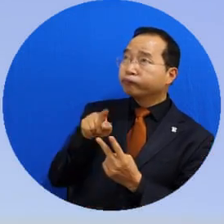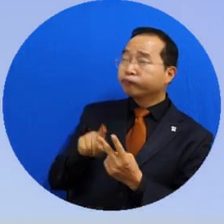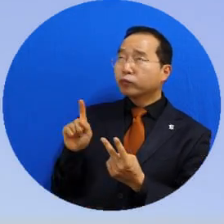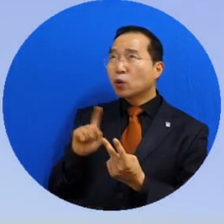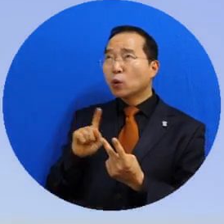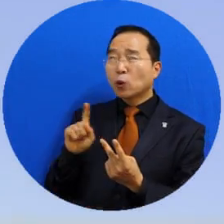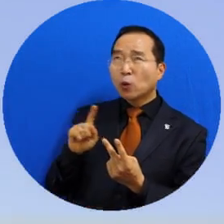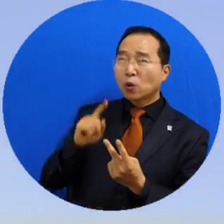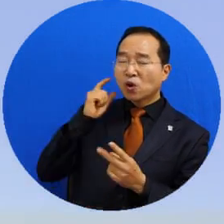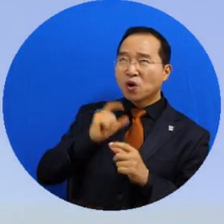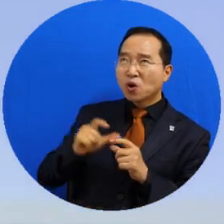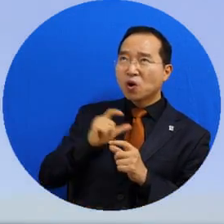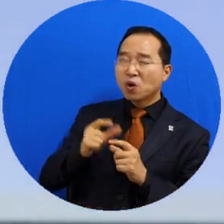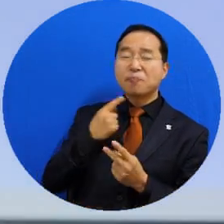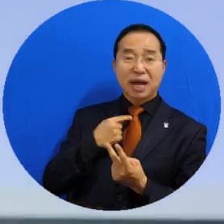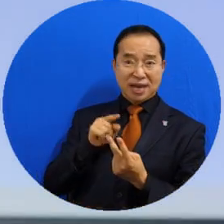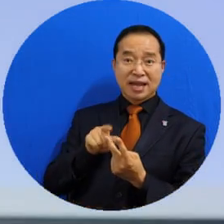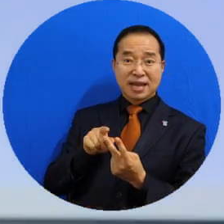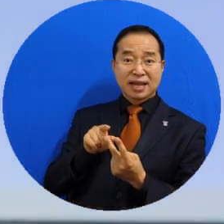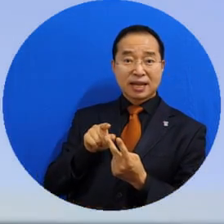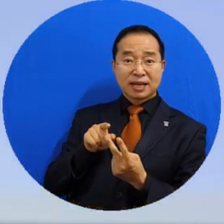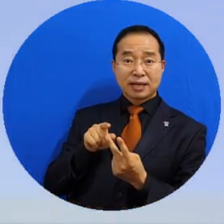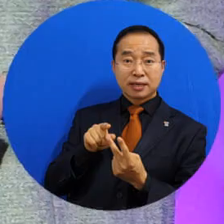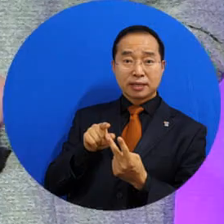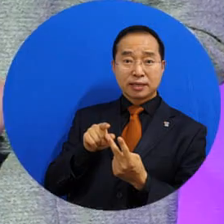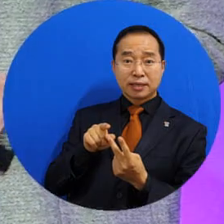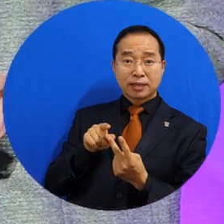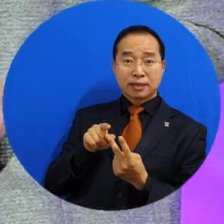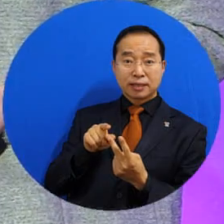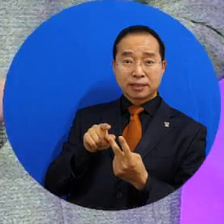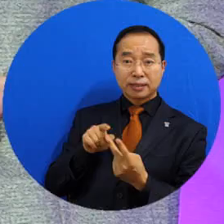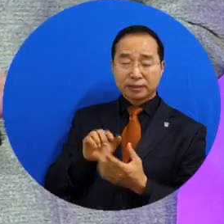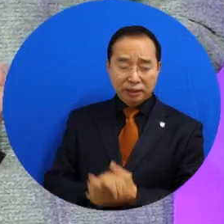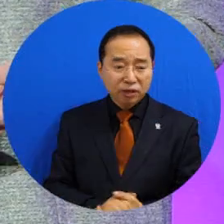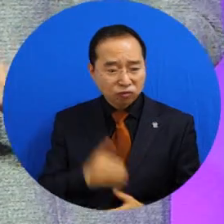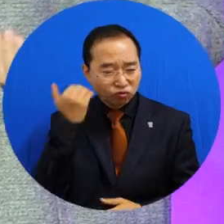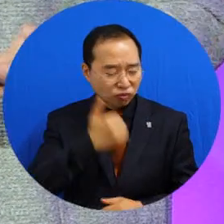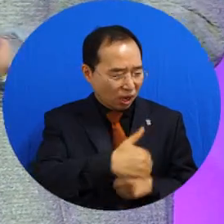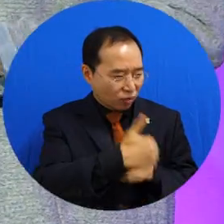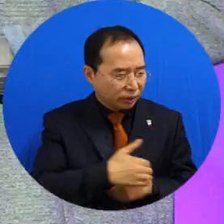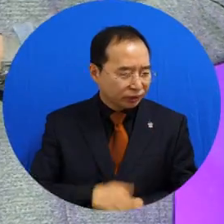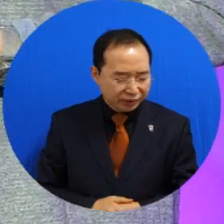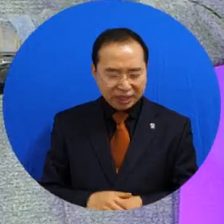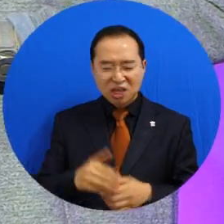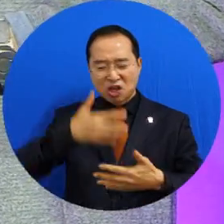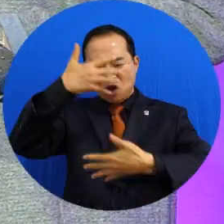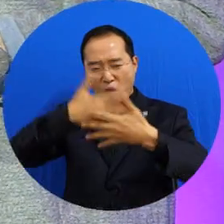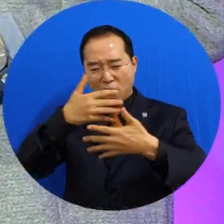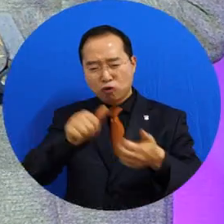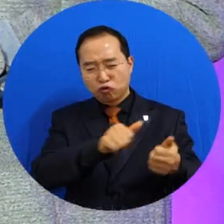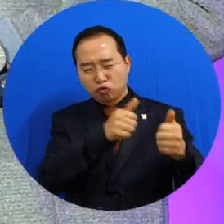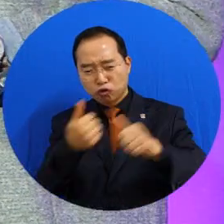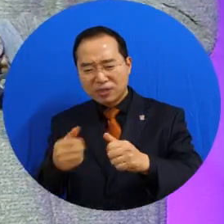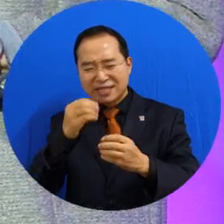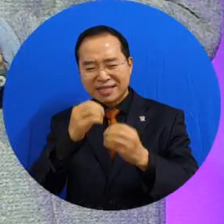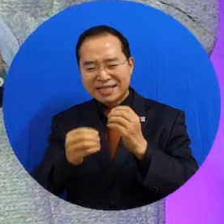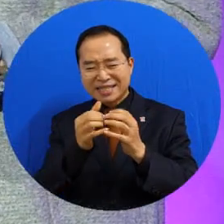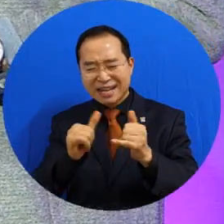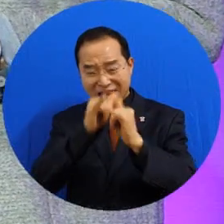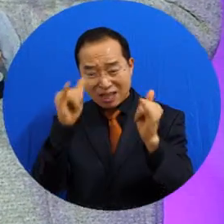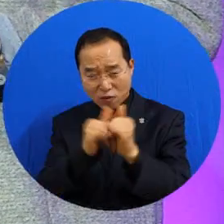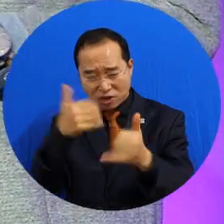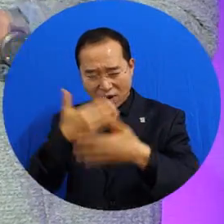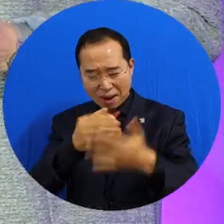나요. 그때 제가 어떤 사람의 권유로 죽은 시인의 사회는 영화를 봤는데 그것을